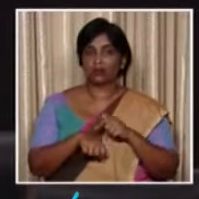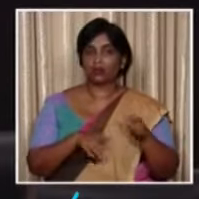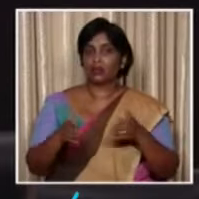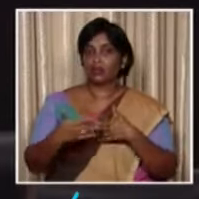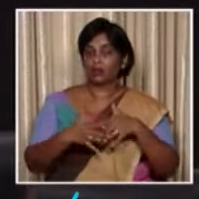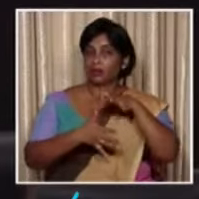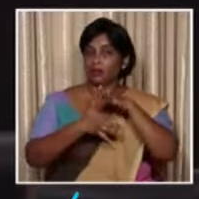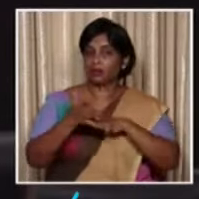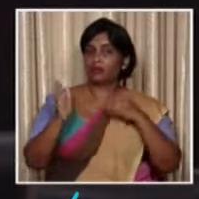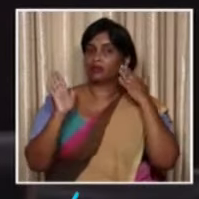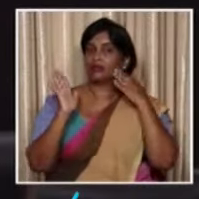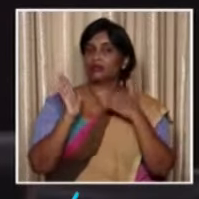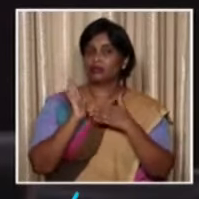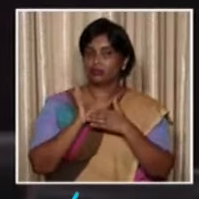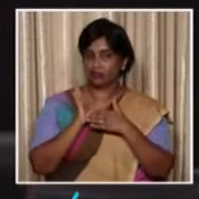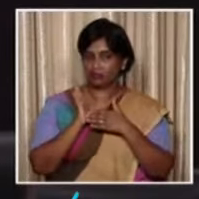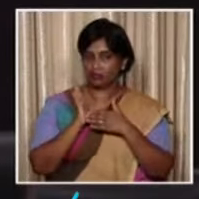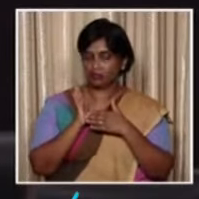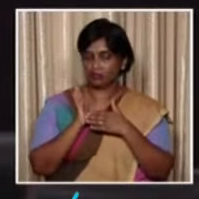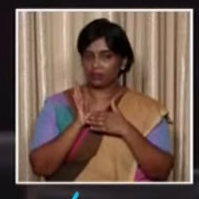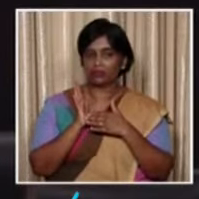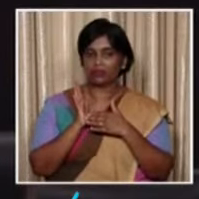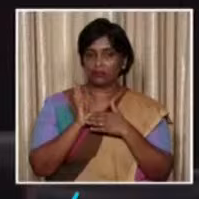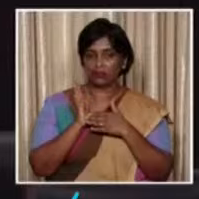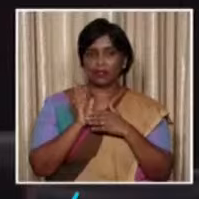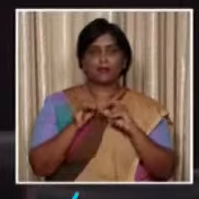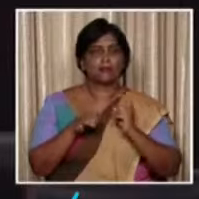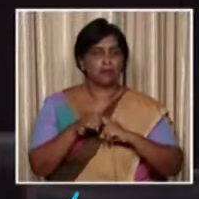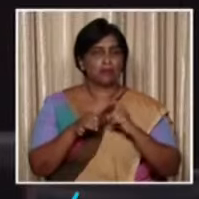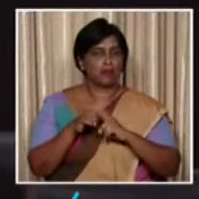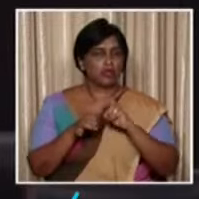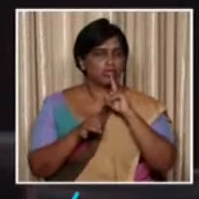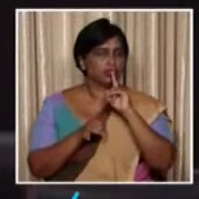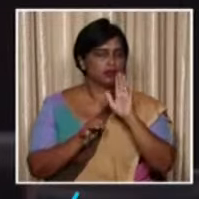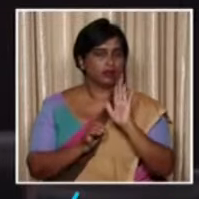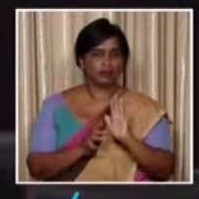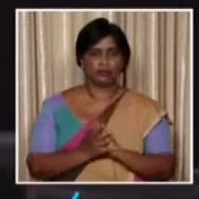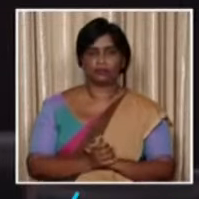कैबिनेट पत्रे पिलिबंदव प्रश्न कल्ला तिब्बा